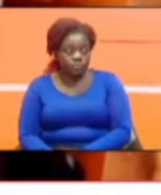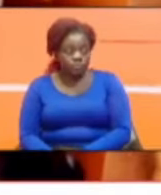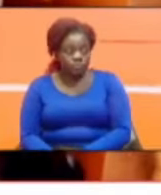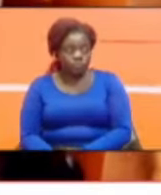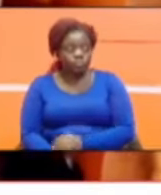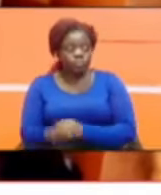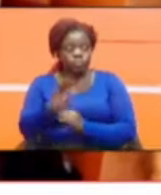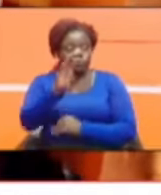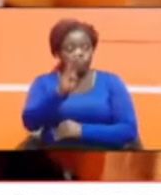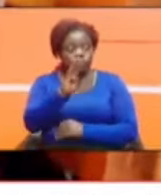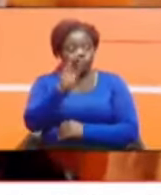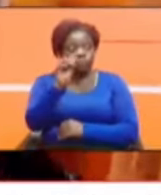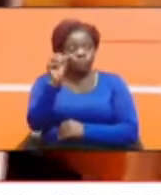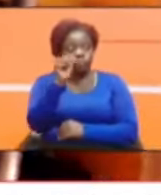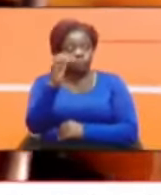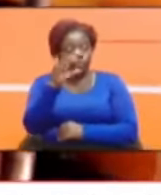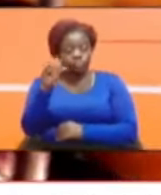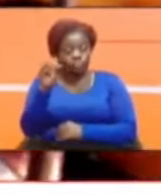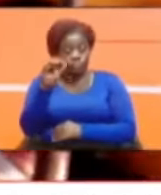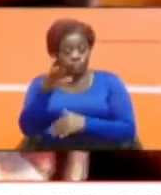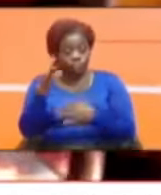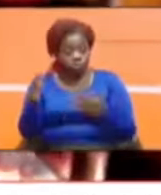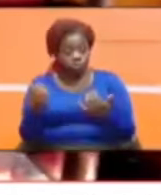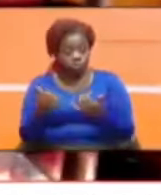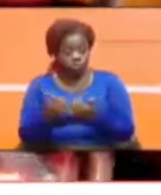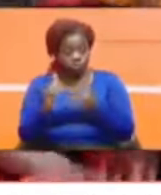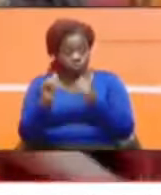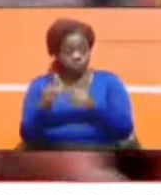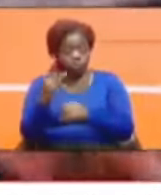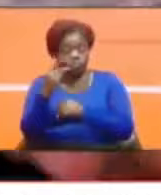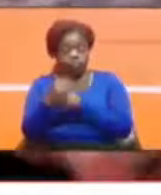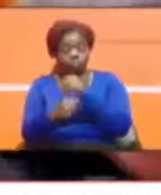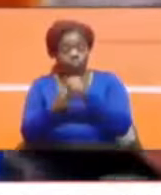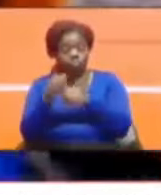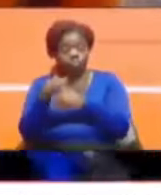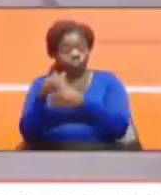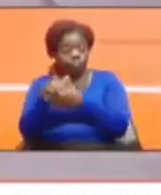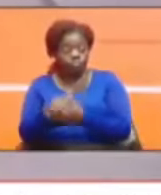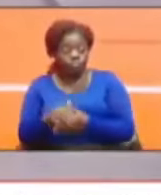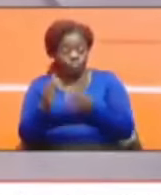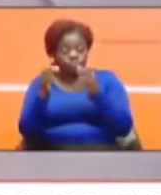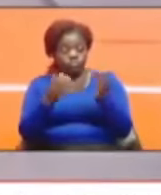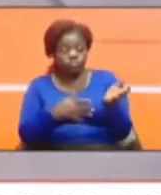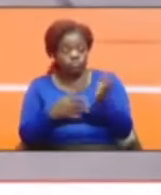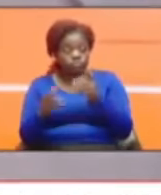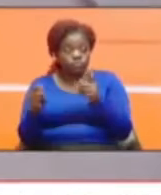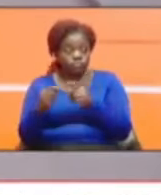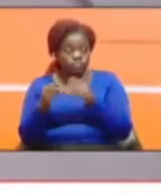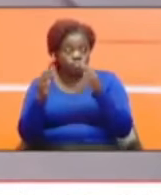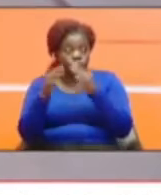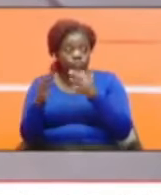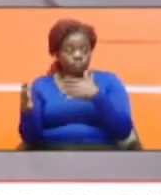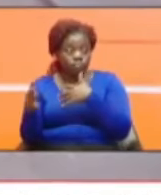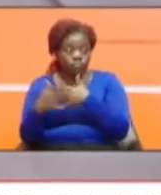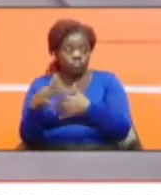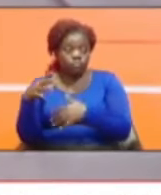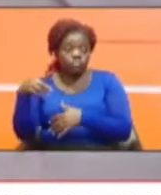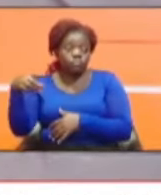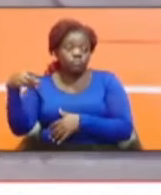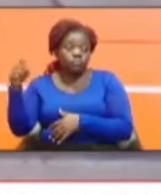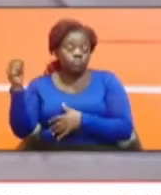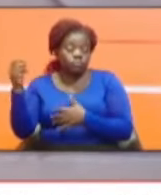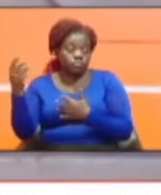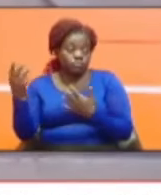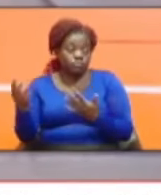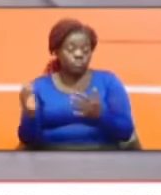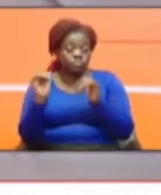Mulindo wa Bosco yakasukide mchala we nagadi aida gwa mazena ye emyaka abiri mu bufumbo ebintu ebweru ole nyumba najisibako okufuna agenda